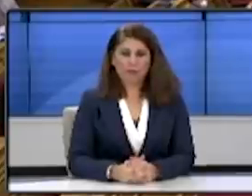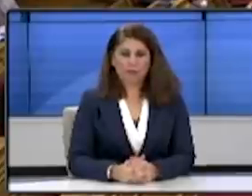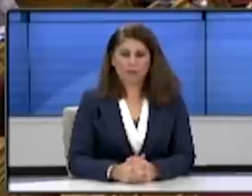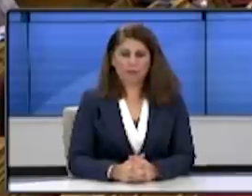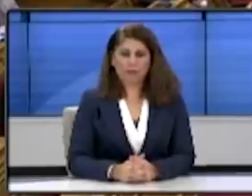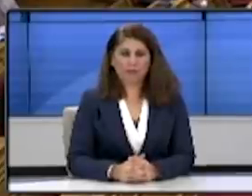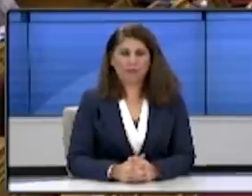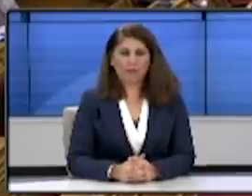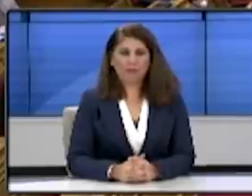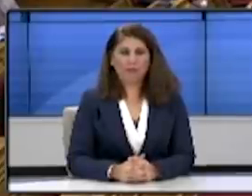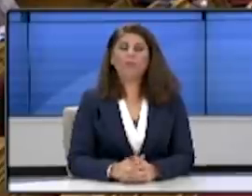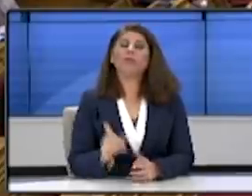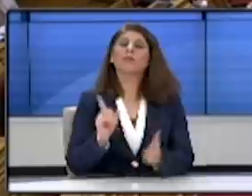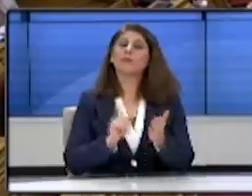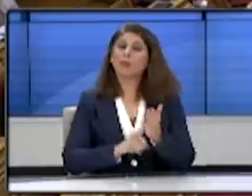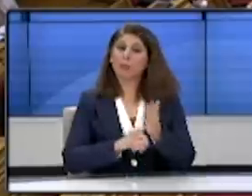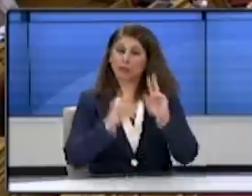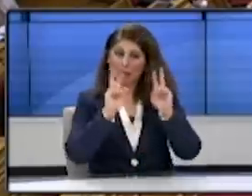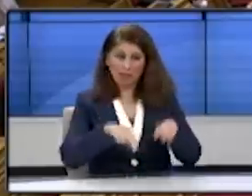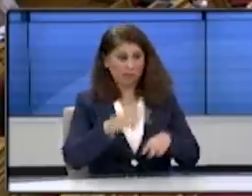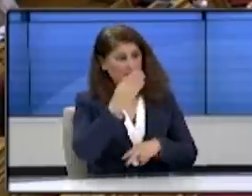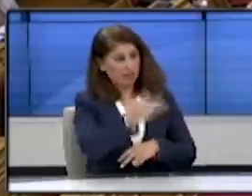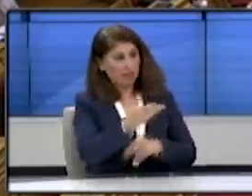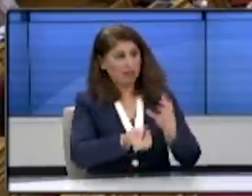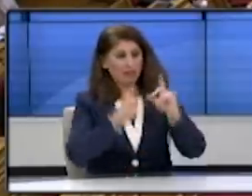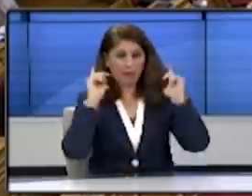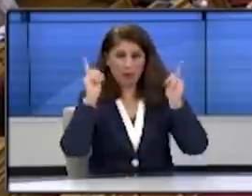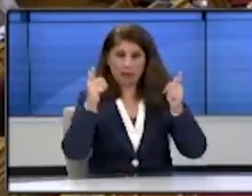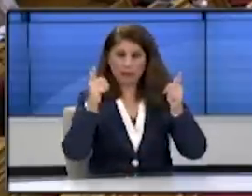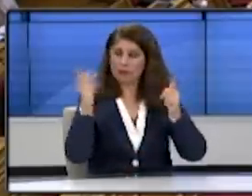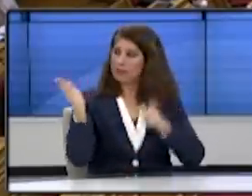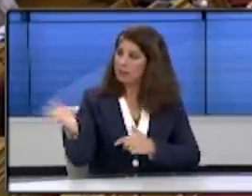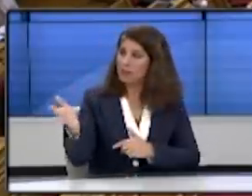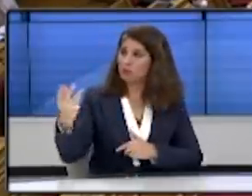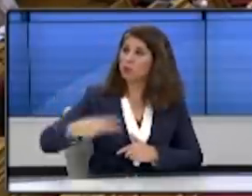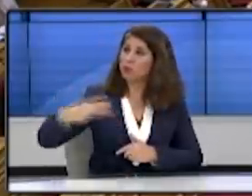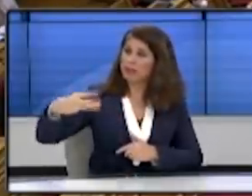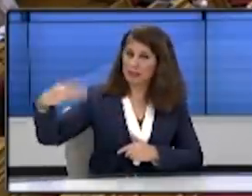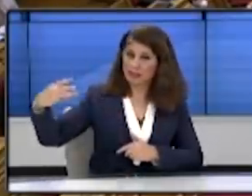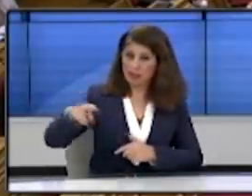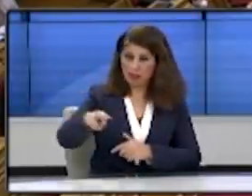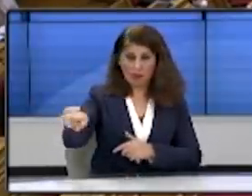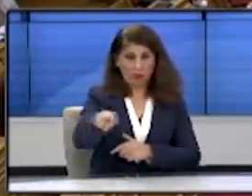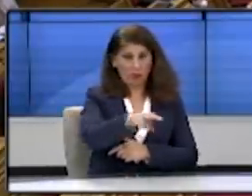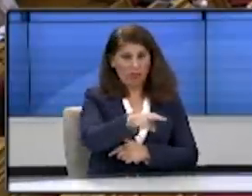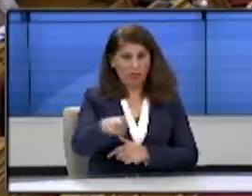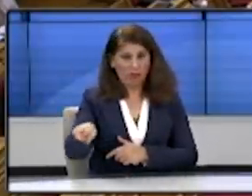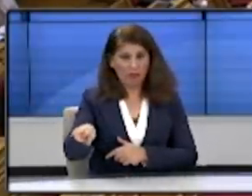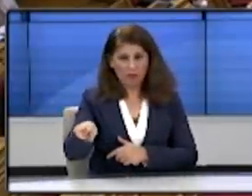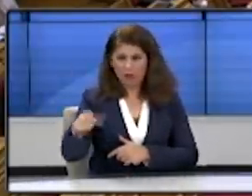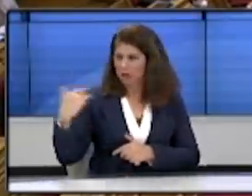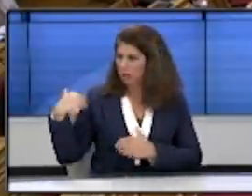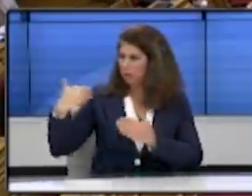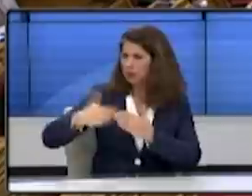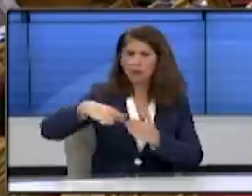Πρέπει να αναγνωρίσουμε και σε εσάς της Νέας Δημοκρατίας και σε εσάς του ΣΥΡΙΖΑ ότι τόσες